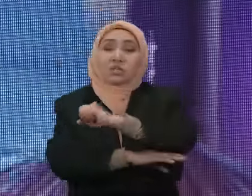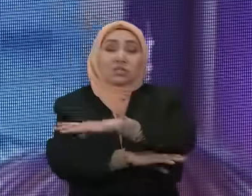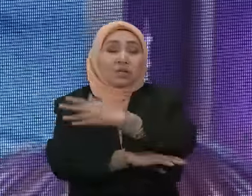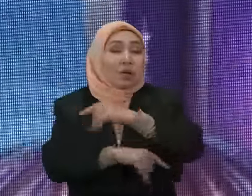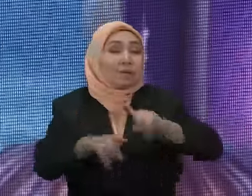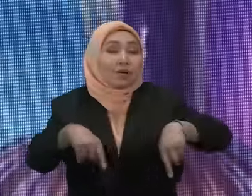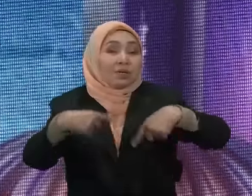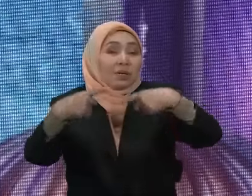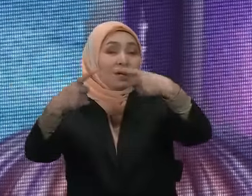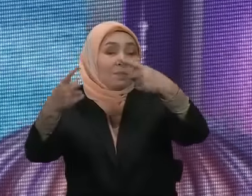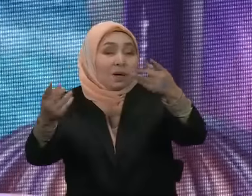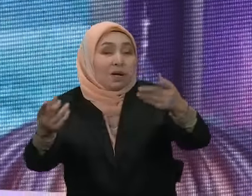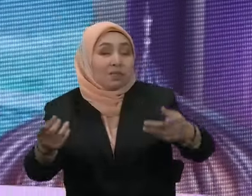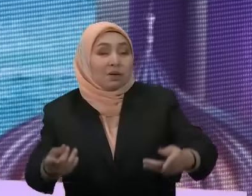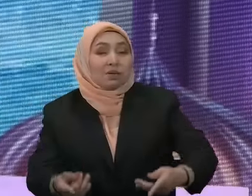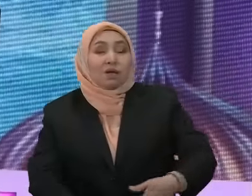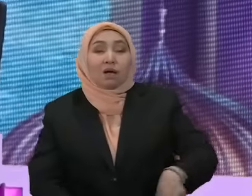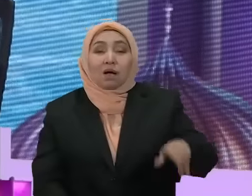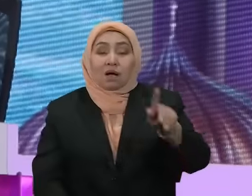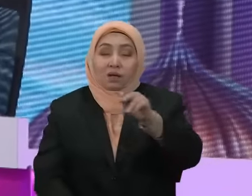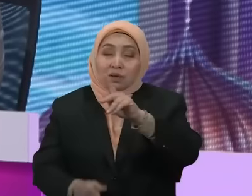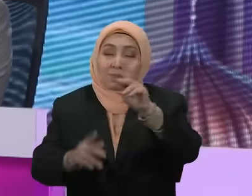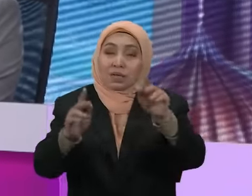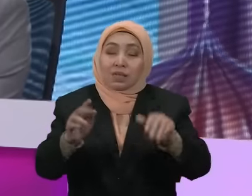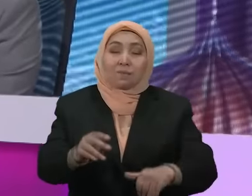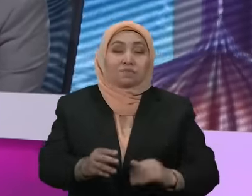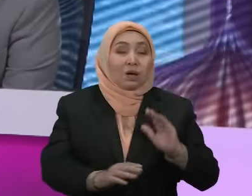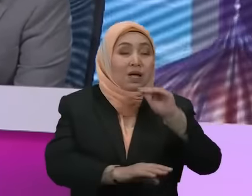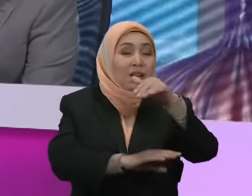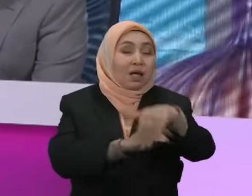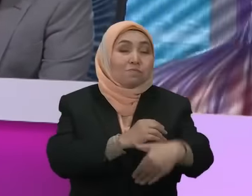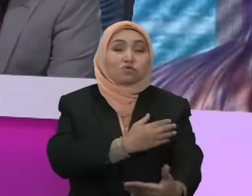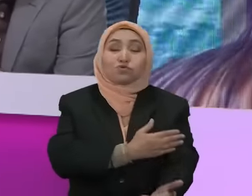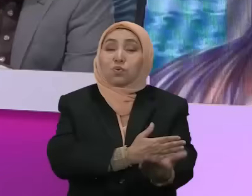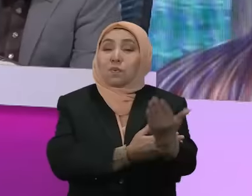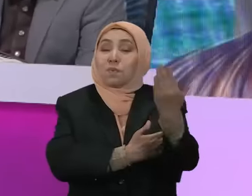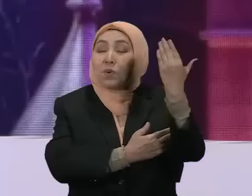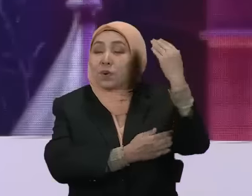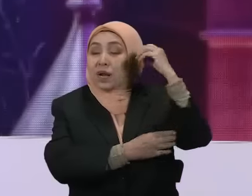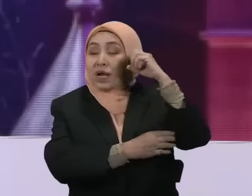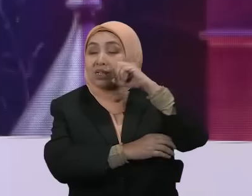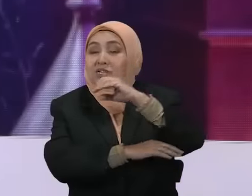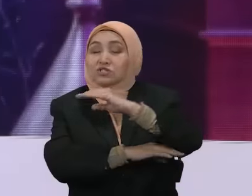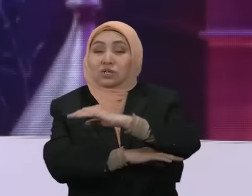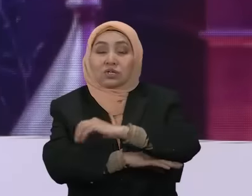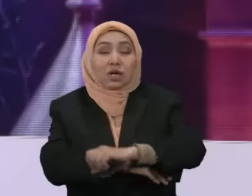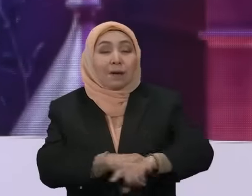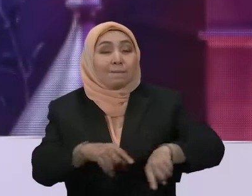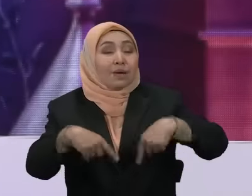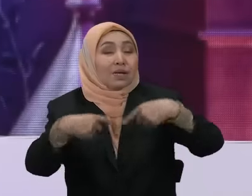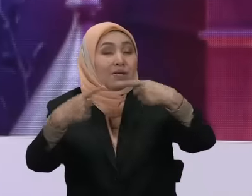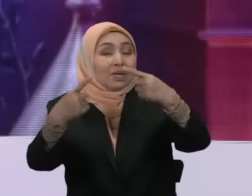ke Ka'batullah. Malam subuh dan senja pergi